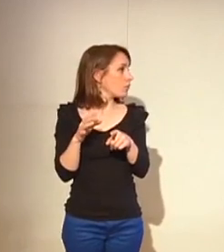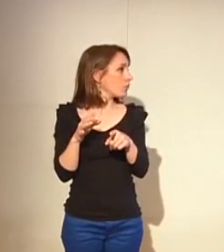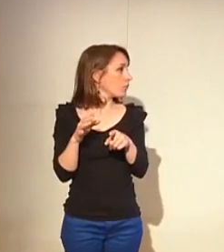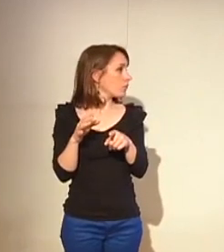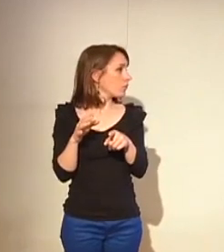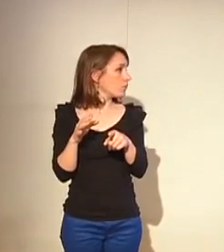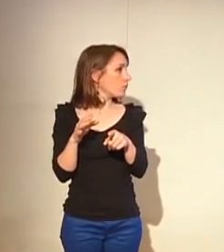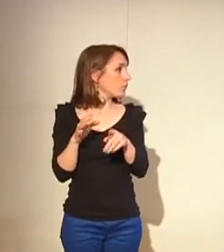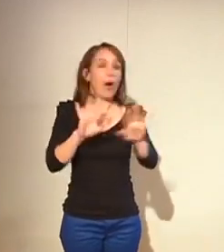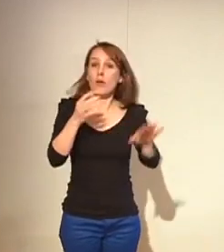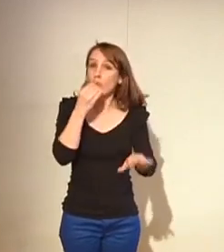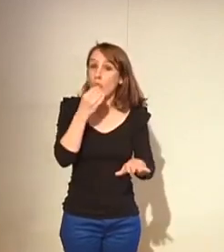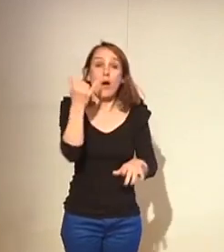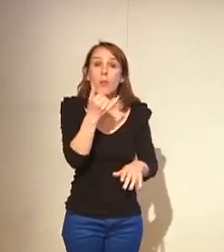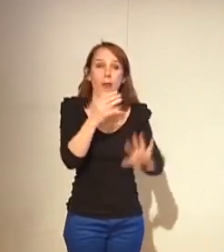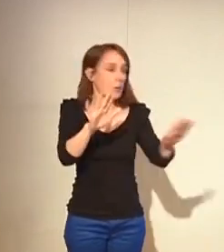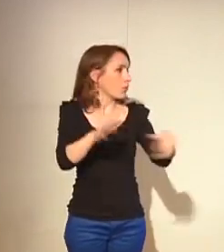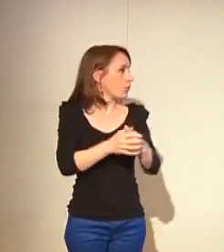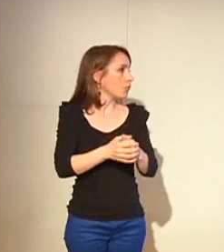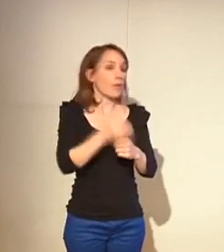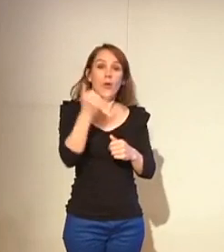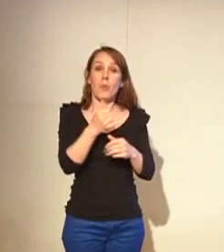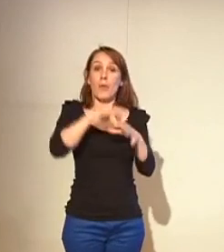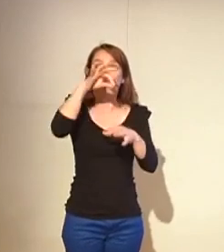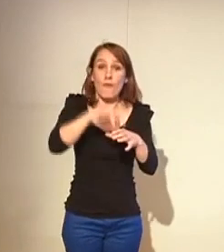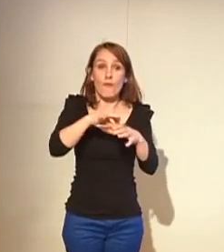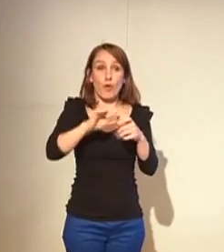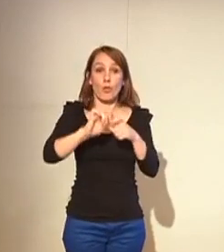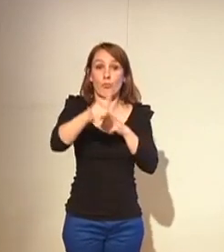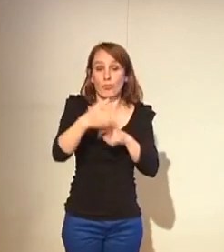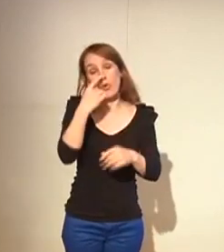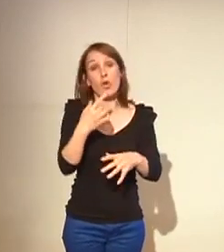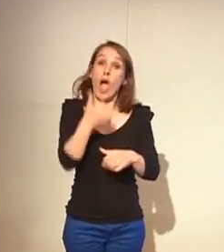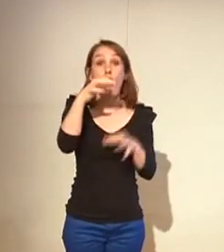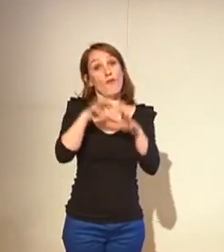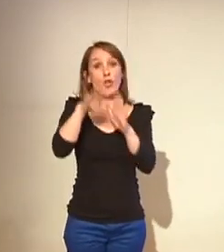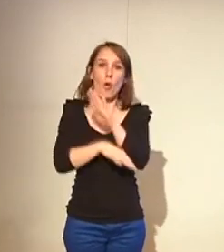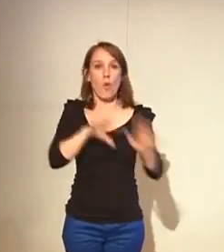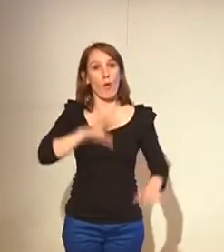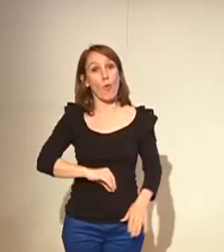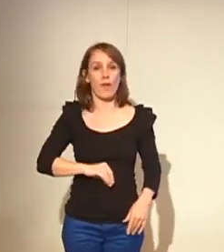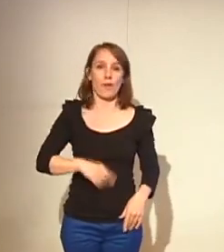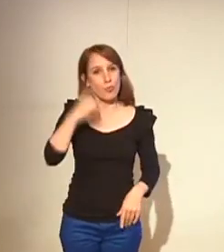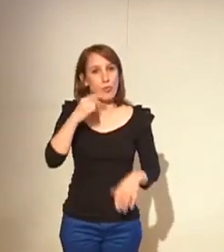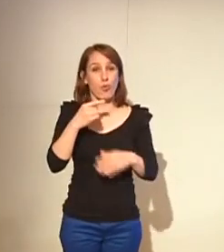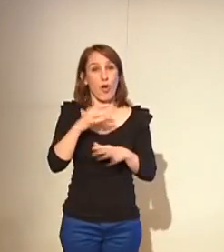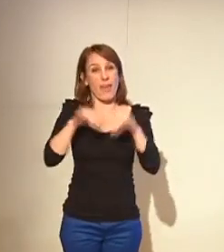délibération bon et ben très bien donc on a même pas la peine de faire voter la délibération ensemble on gagne un vote c'est bon pour votant